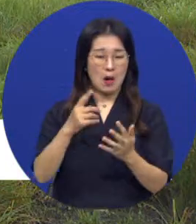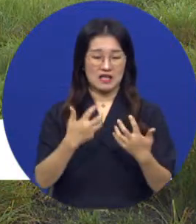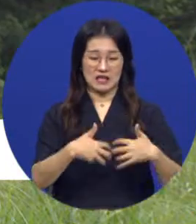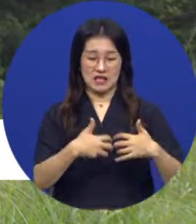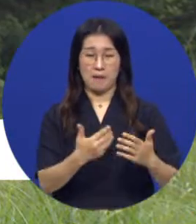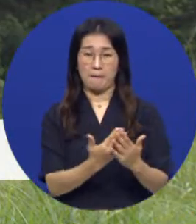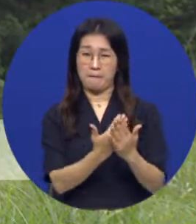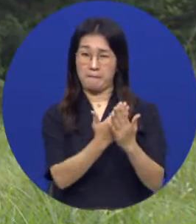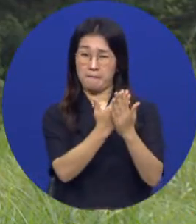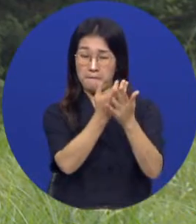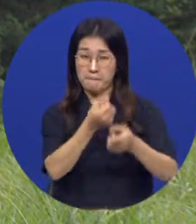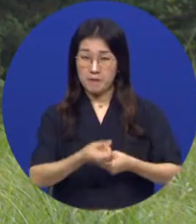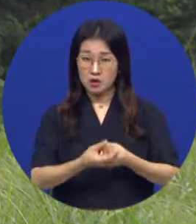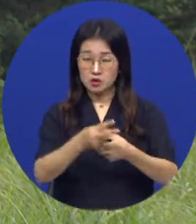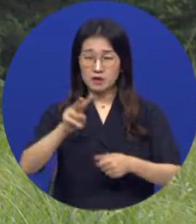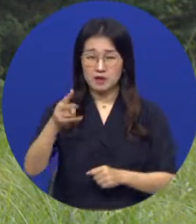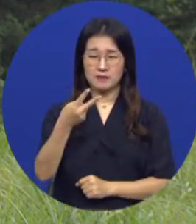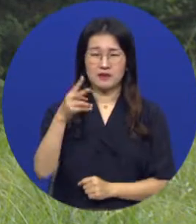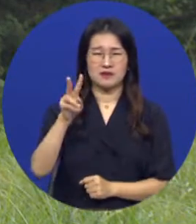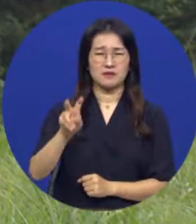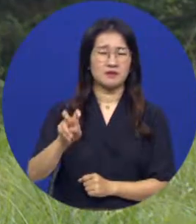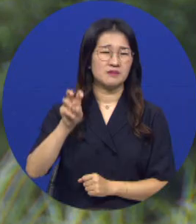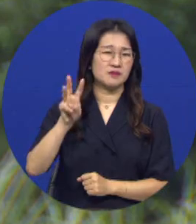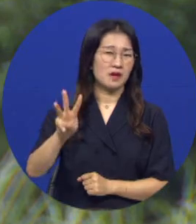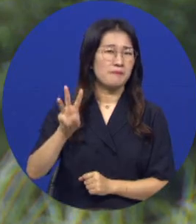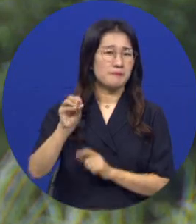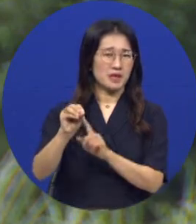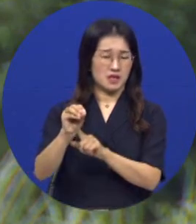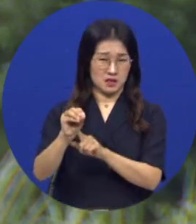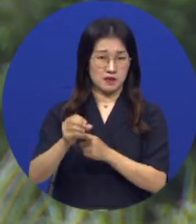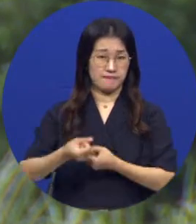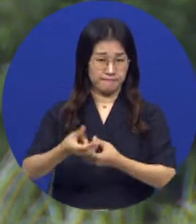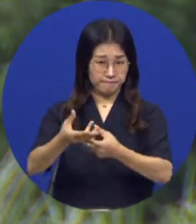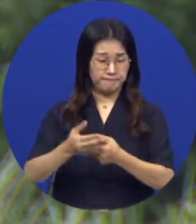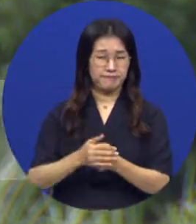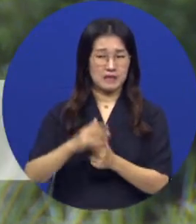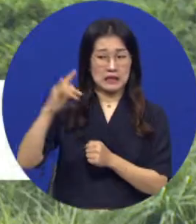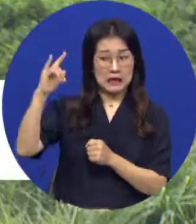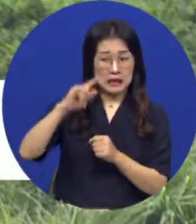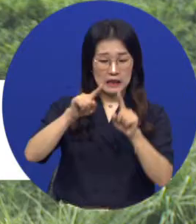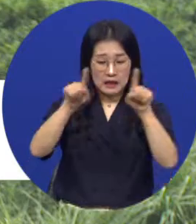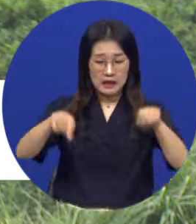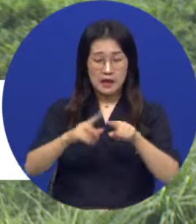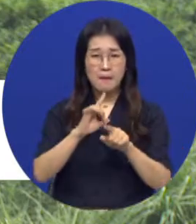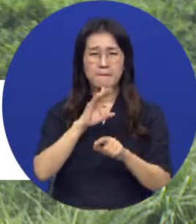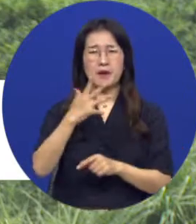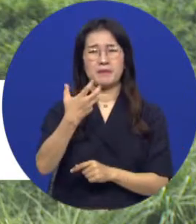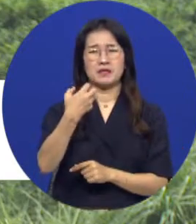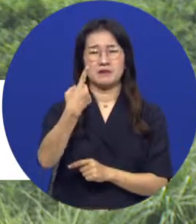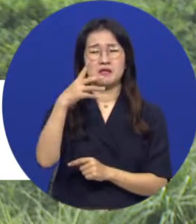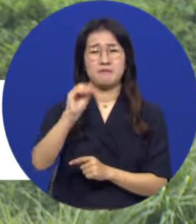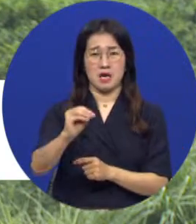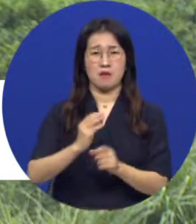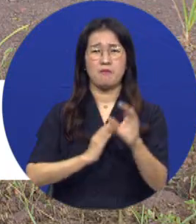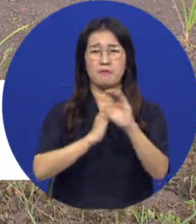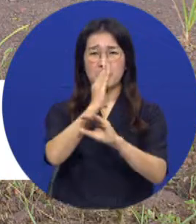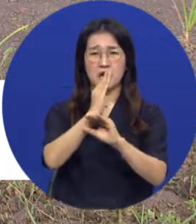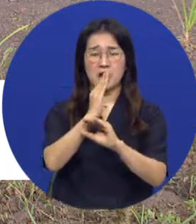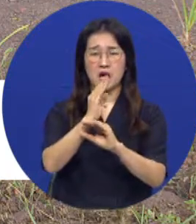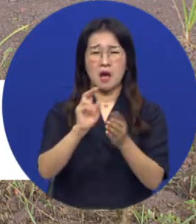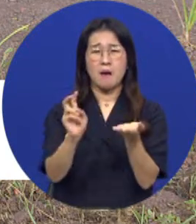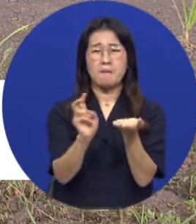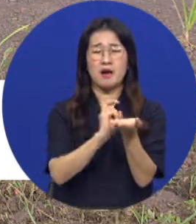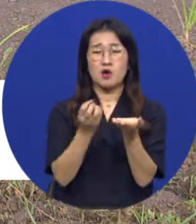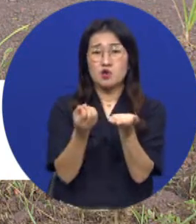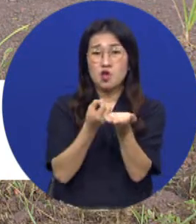조성할 면적은 233 마녀 제곱미터 태양광 패널 면적만 80 1만 제곱미터 를 넘어 마라도 면적의